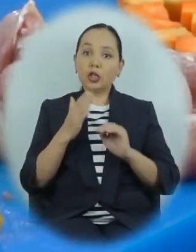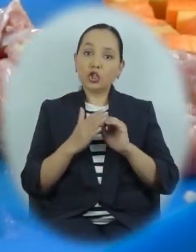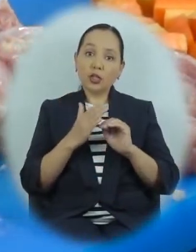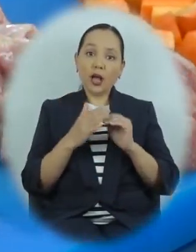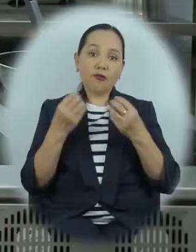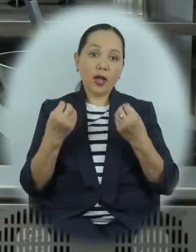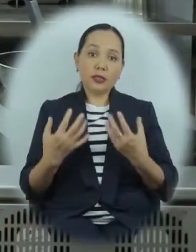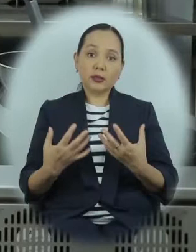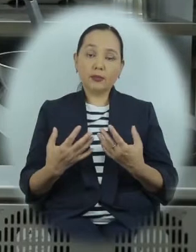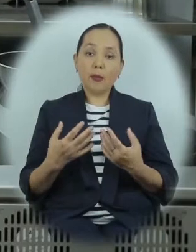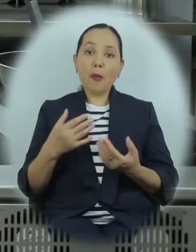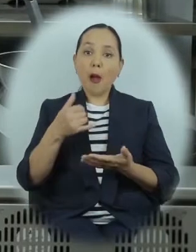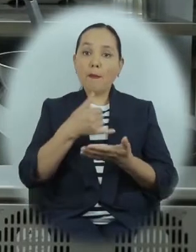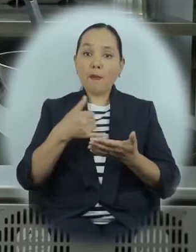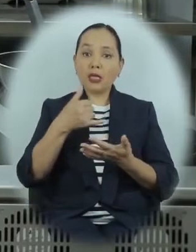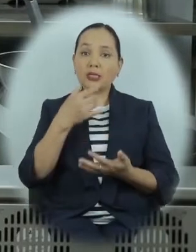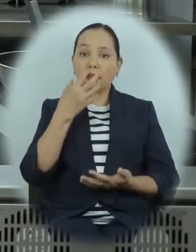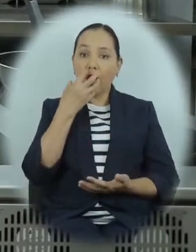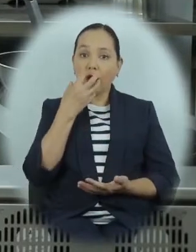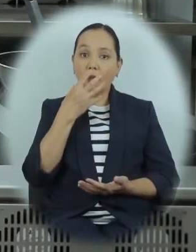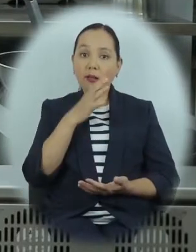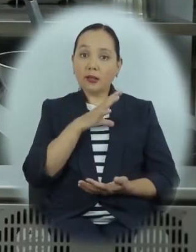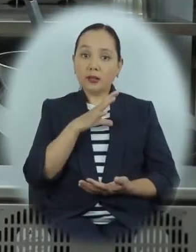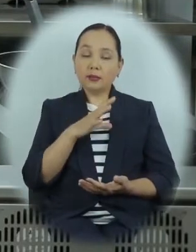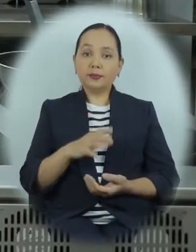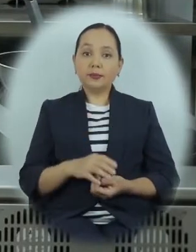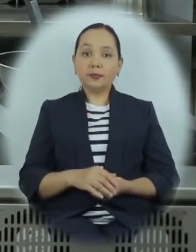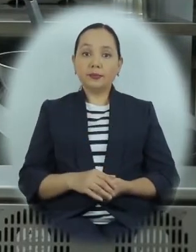нашинковать. Масло нагрелось.